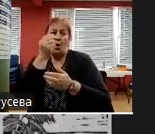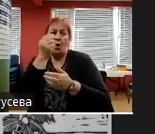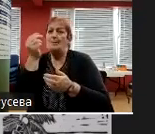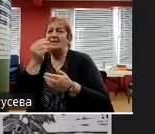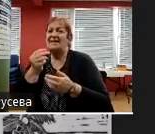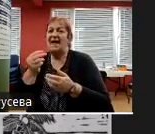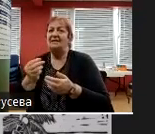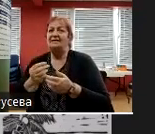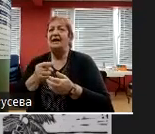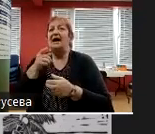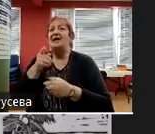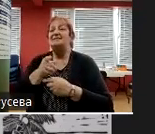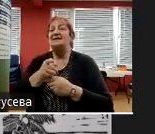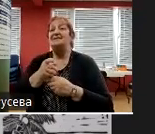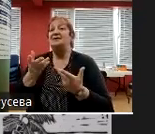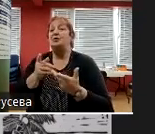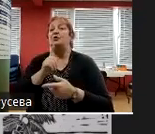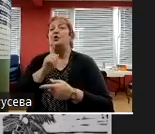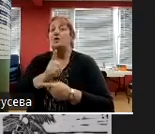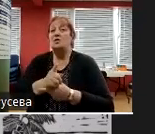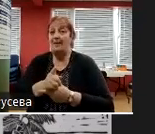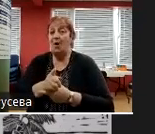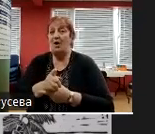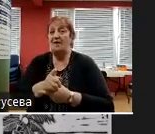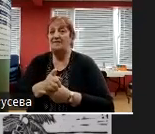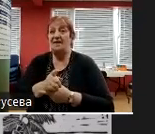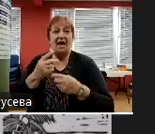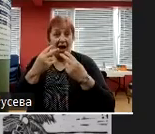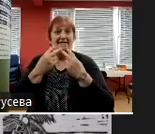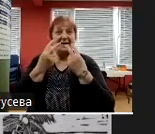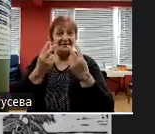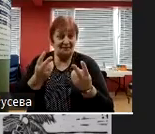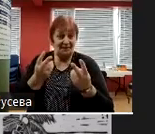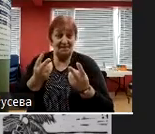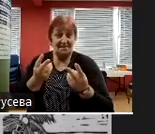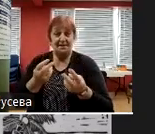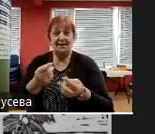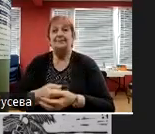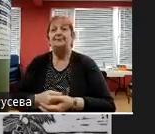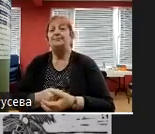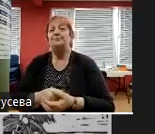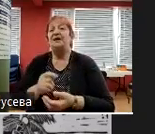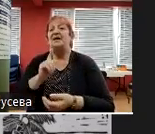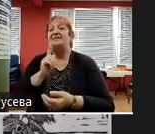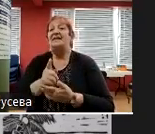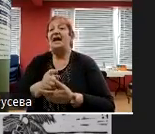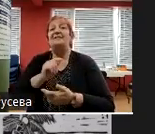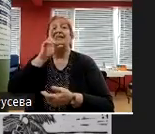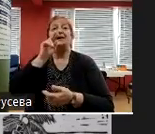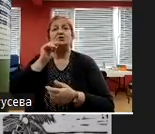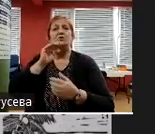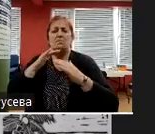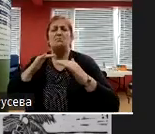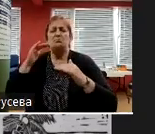за тези, които не могат да ви видят. Не трябва да се говори